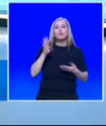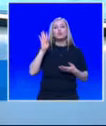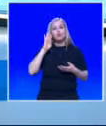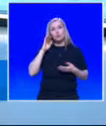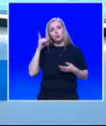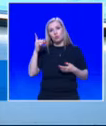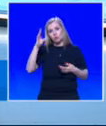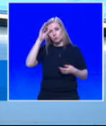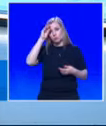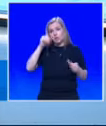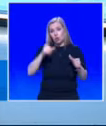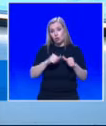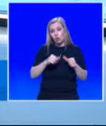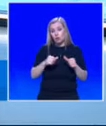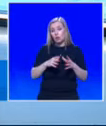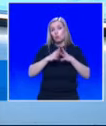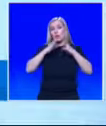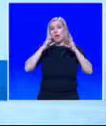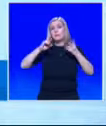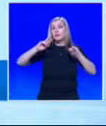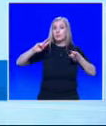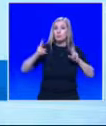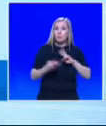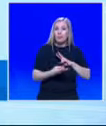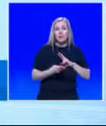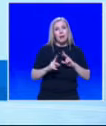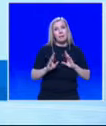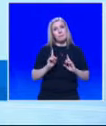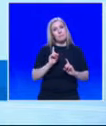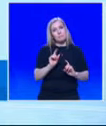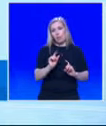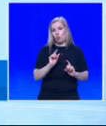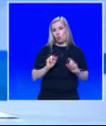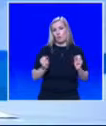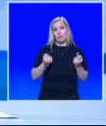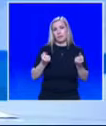Лорер, за епохалната промяна са малко прибързани.